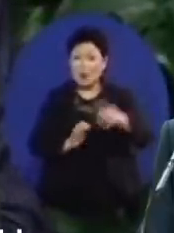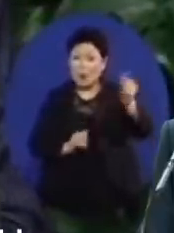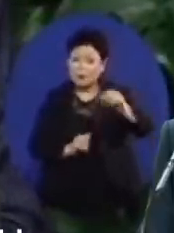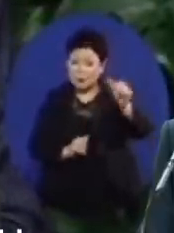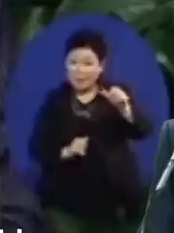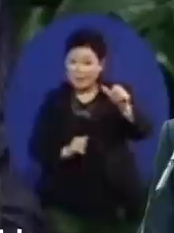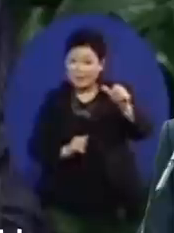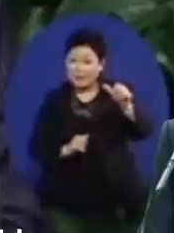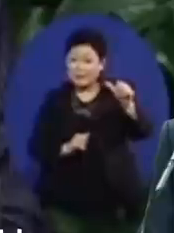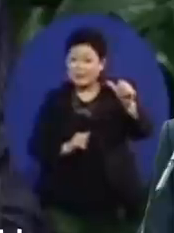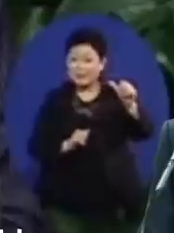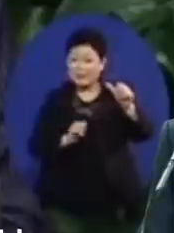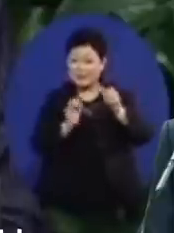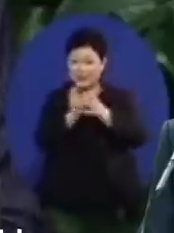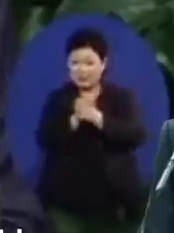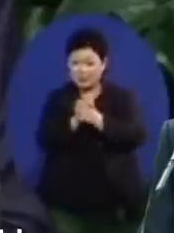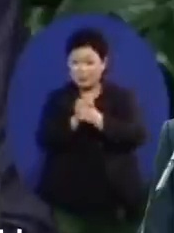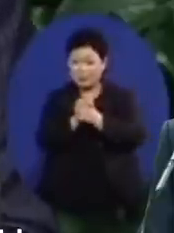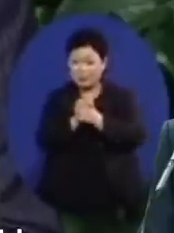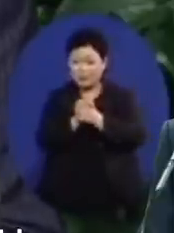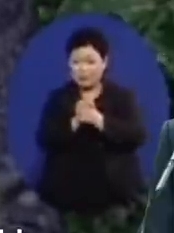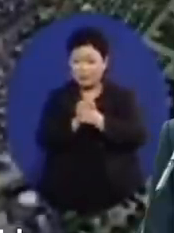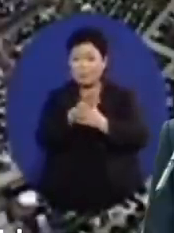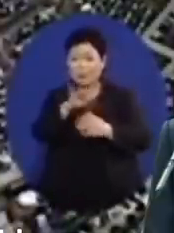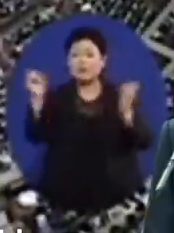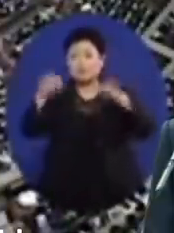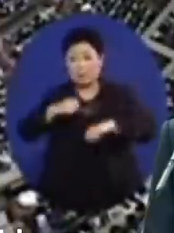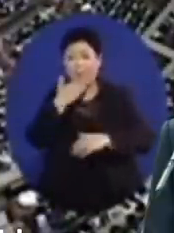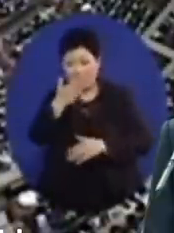5,000번? 기도하는 것마다 응답 받아야 돼요.